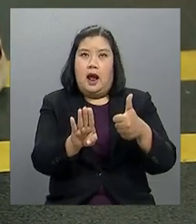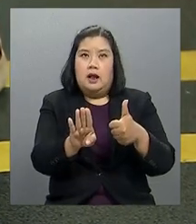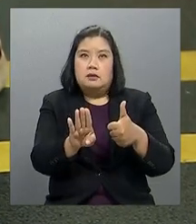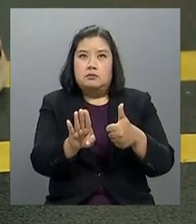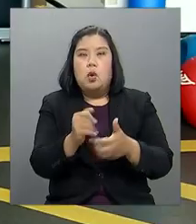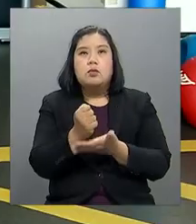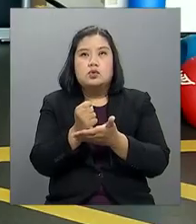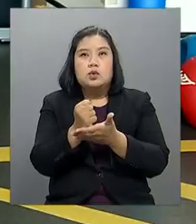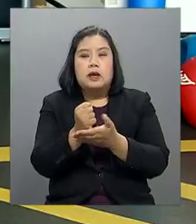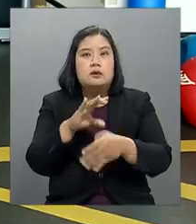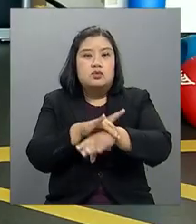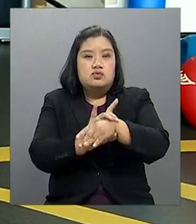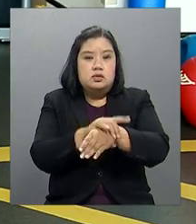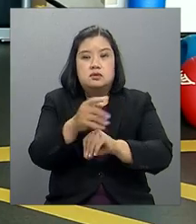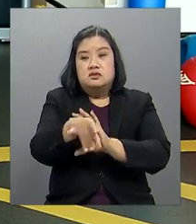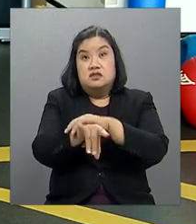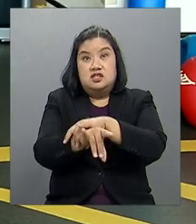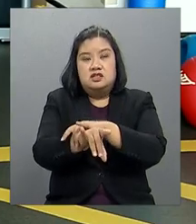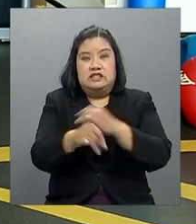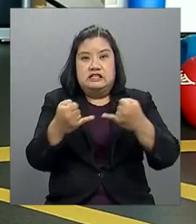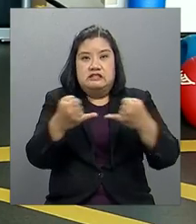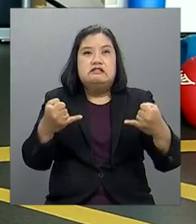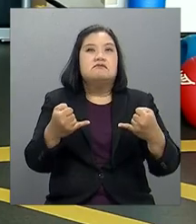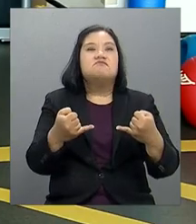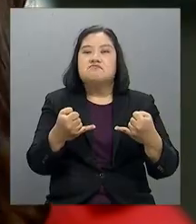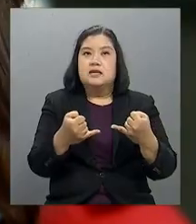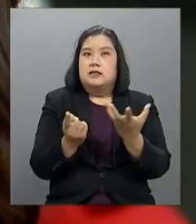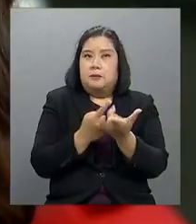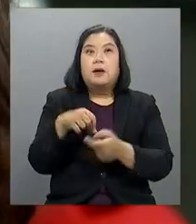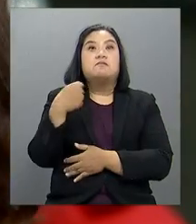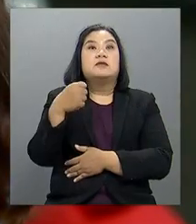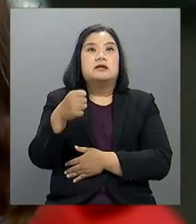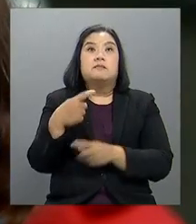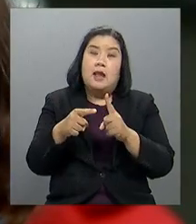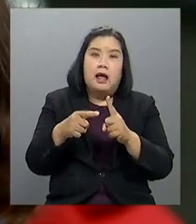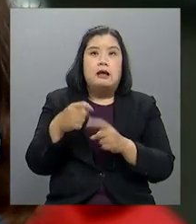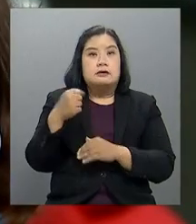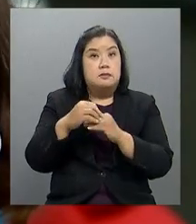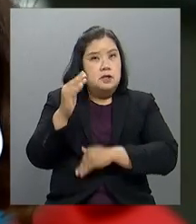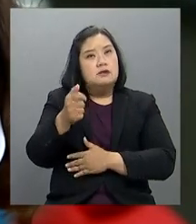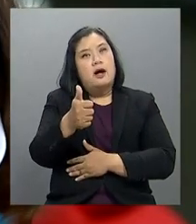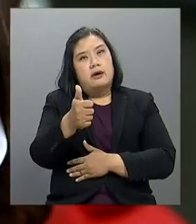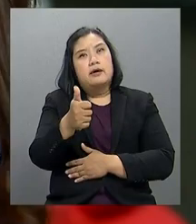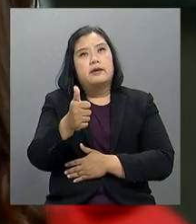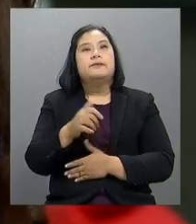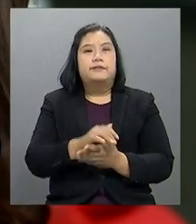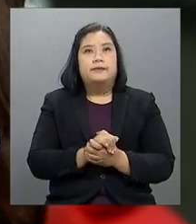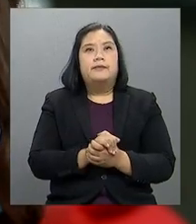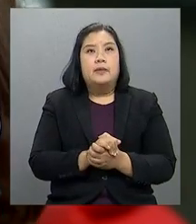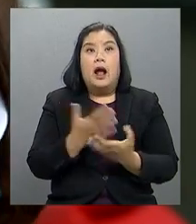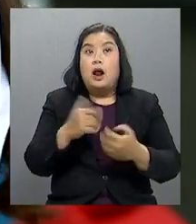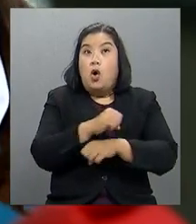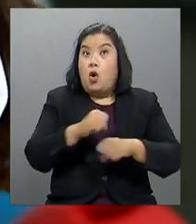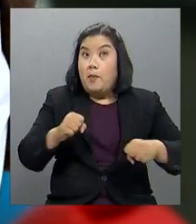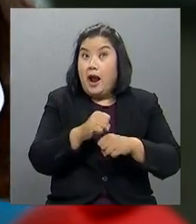ค่ะ นะคะประมาณ10ครั้งแต่ถ้าไม่ถึงหรือได้มากกว่านั้นก็ดีเลยนะคะหลักการการออกกำลังกายเพื่อเพิ่มความแข็งแ